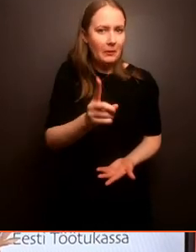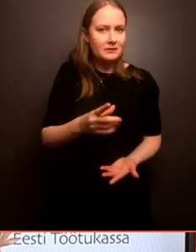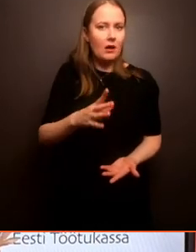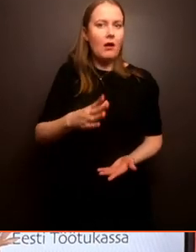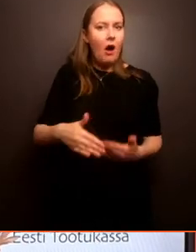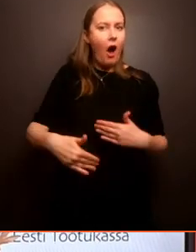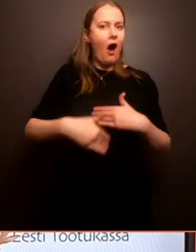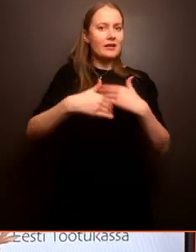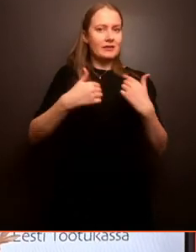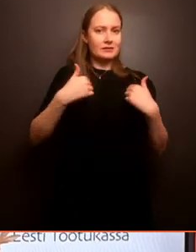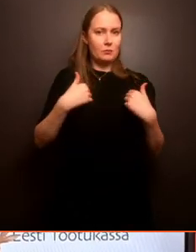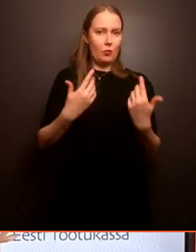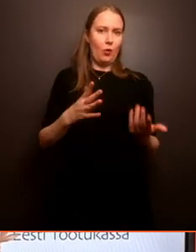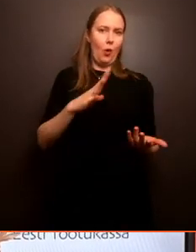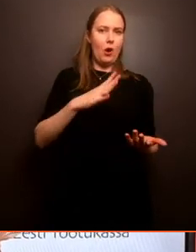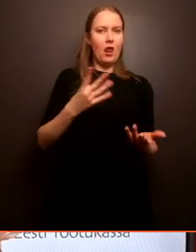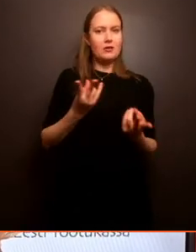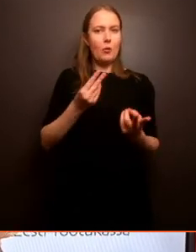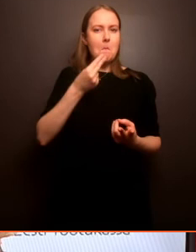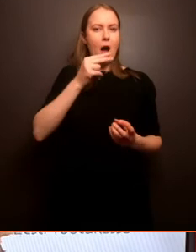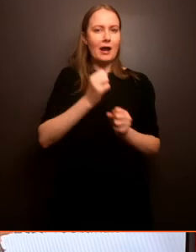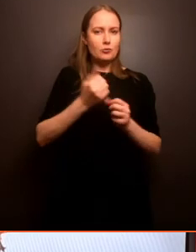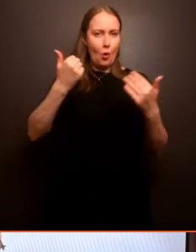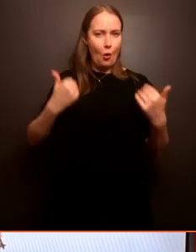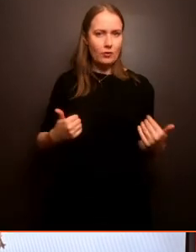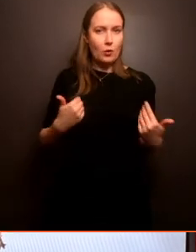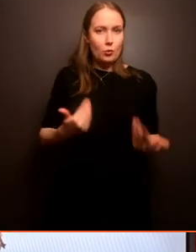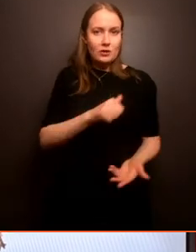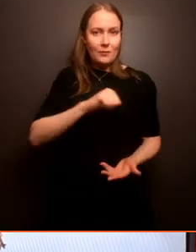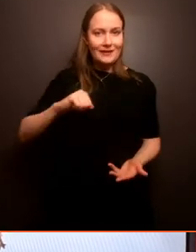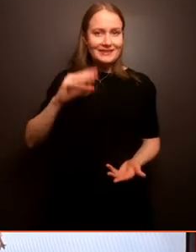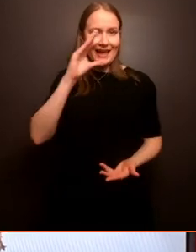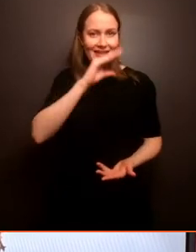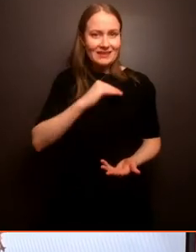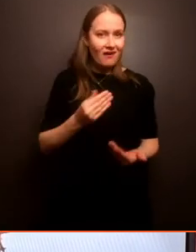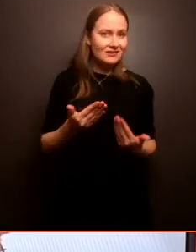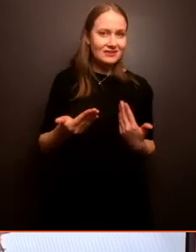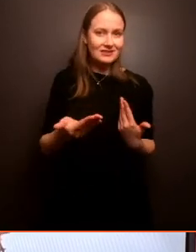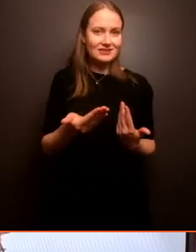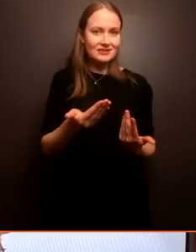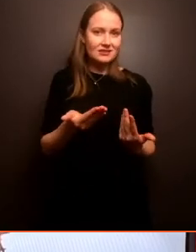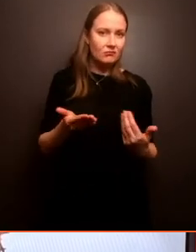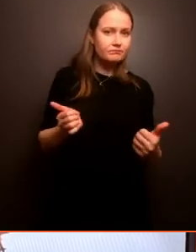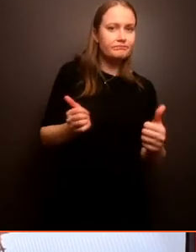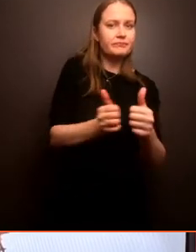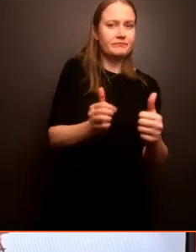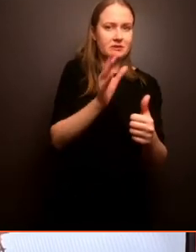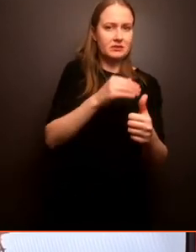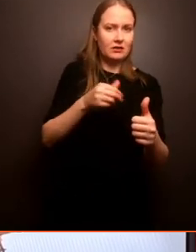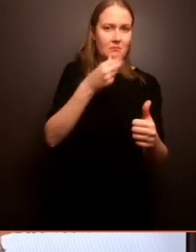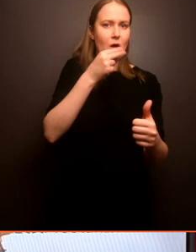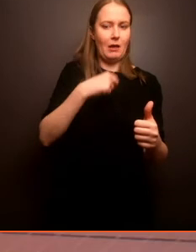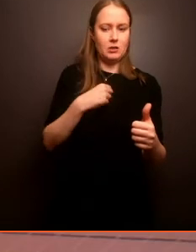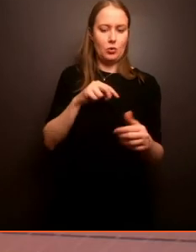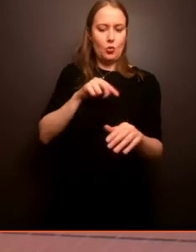olla tööandja jaoks nagu parem töötaja, et kuidas ma ise sellele nagu paremini ligi saaksin, kui ma tunnen, et natukene on ikkagi